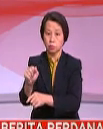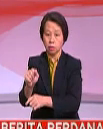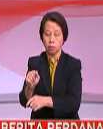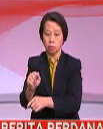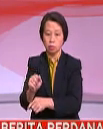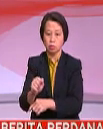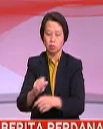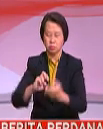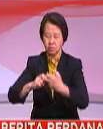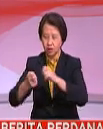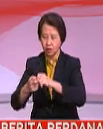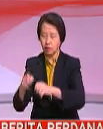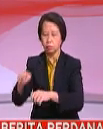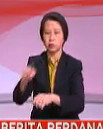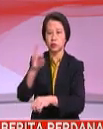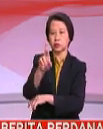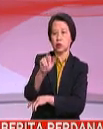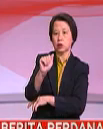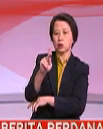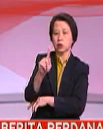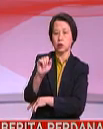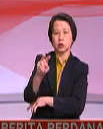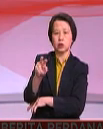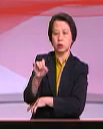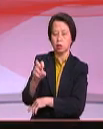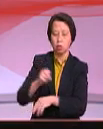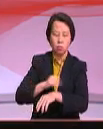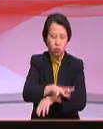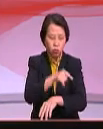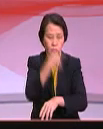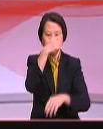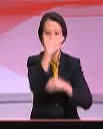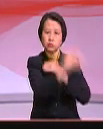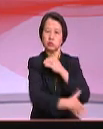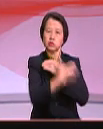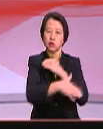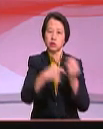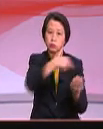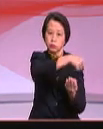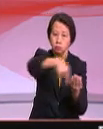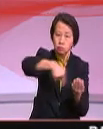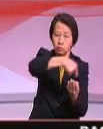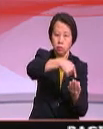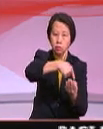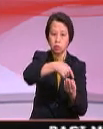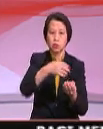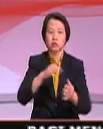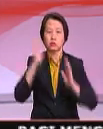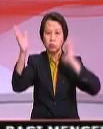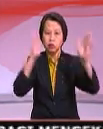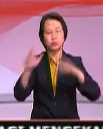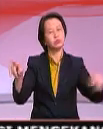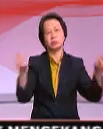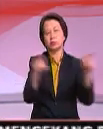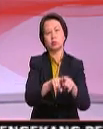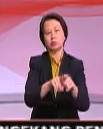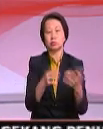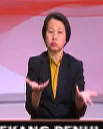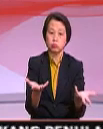kesan krisis di rakain terus memberi impak kepada negara serantau dan Malaysia tidak